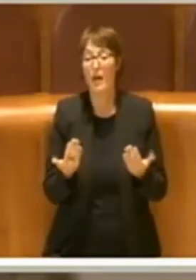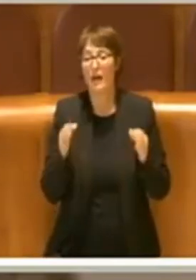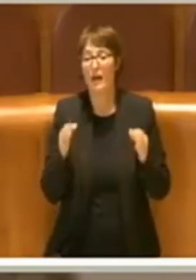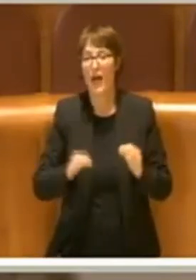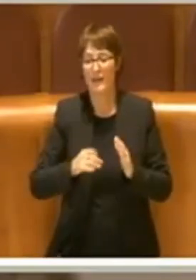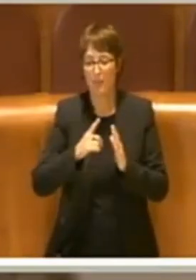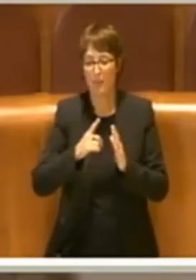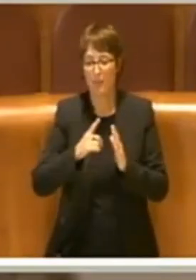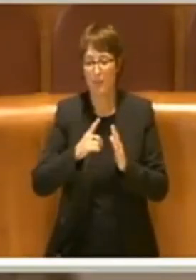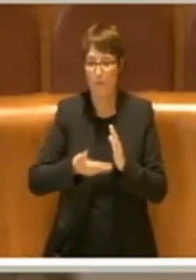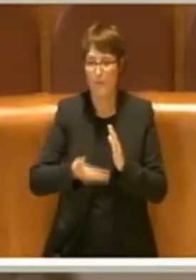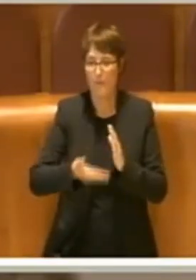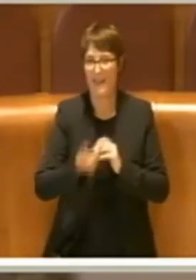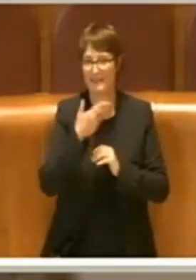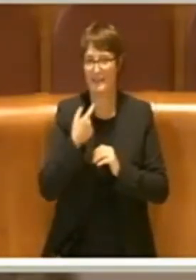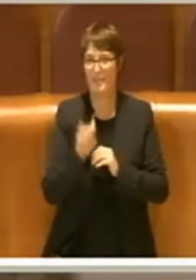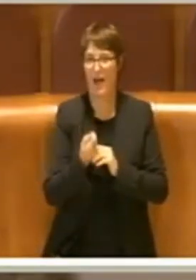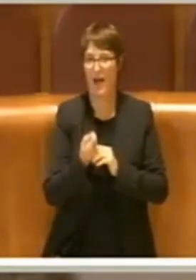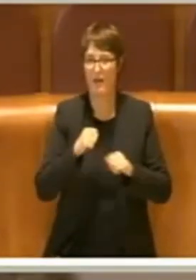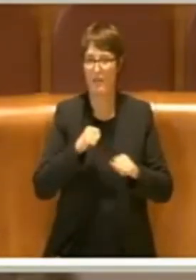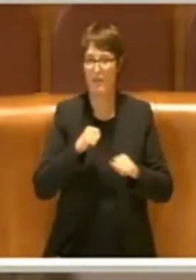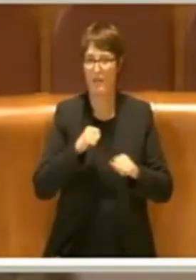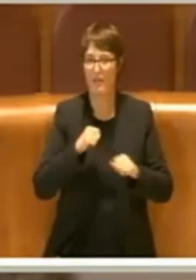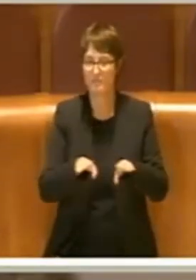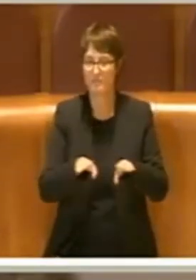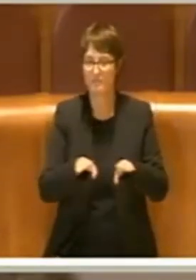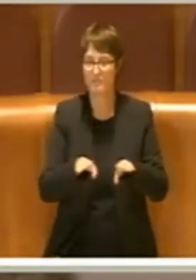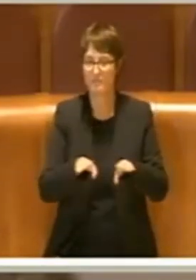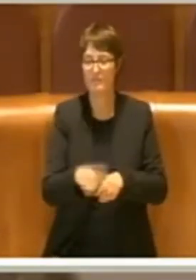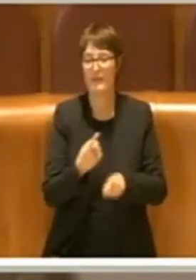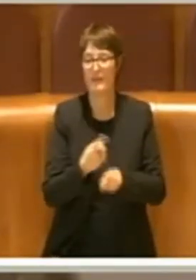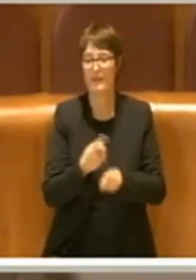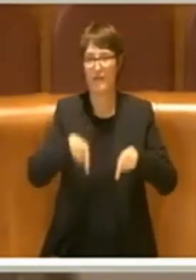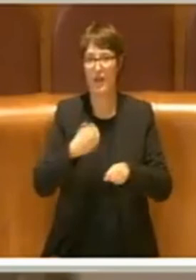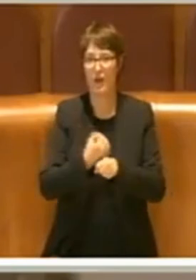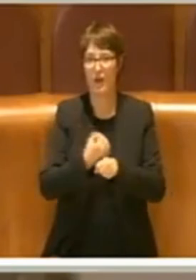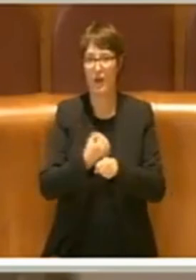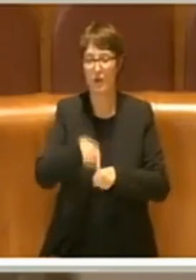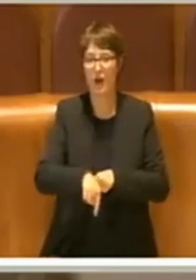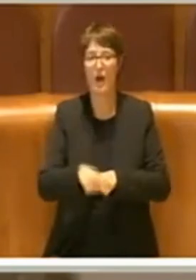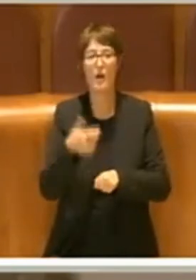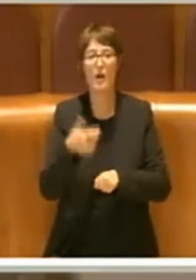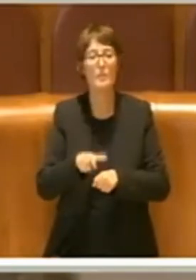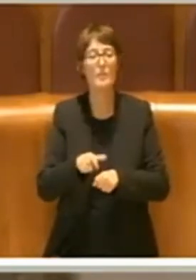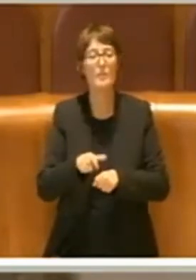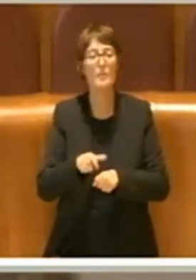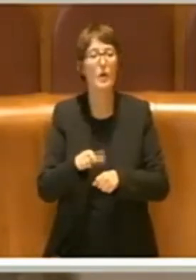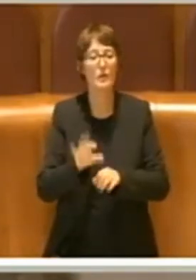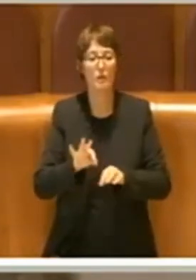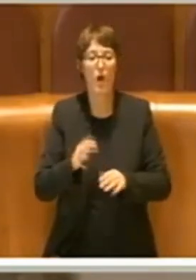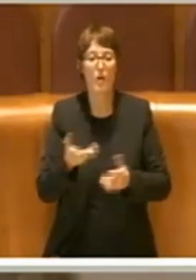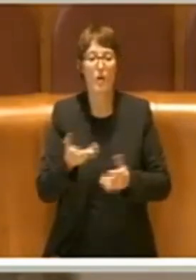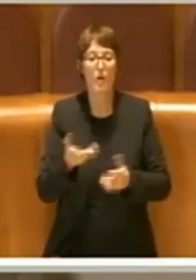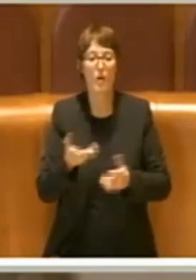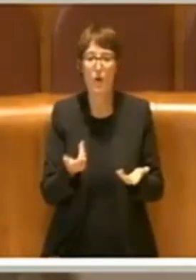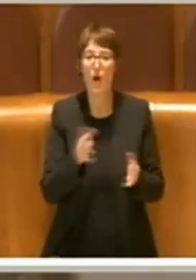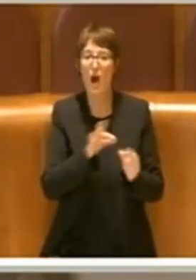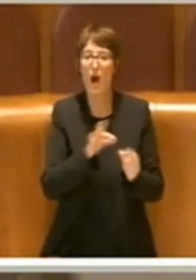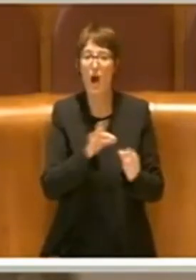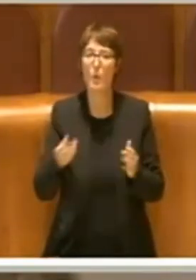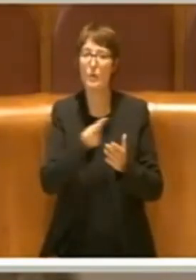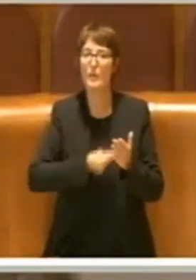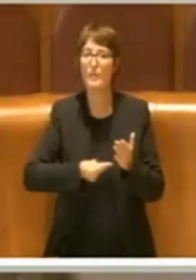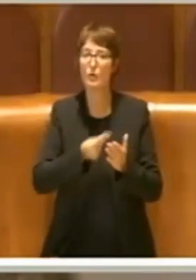di consigliatura, proprio perché parliamo di infrastrutture e di progetti che in molti casi sono stati